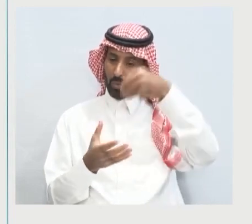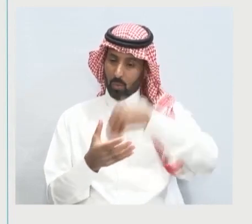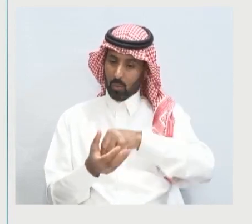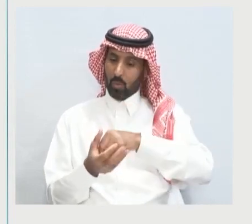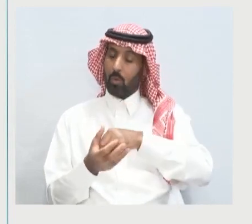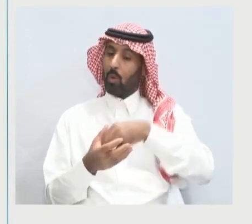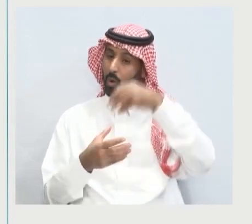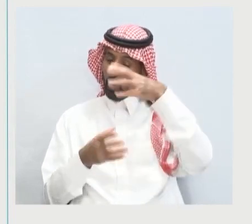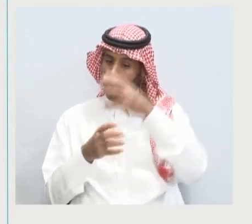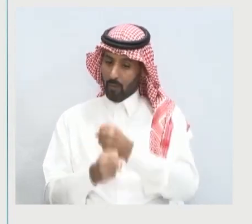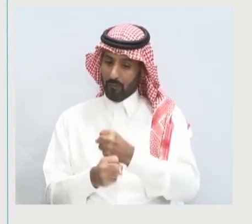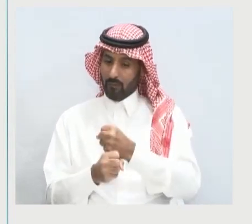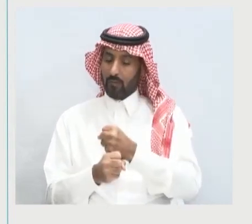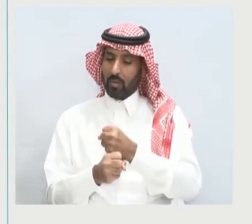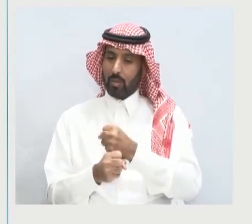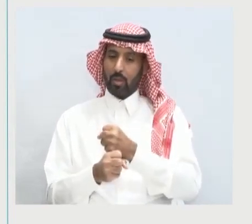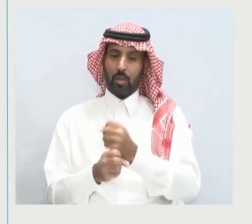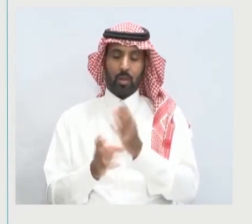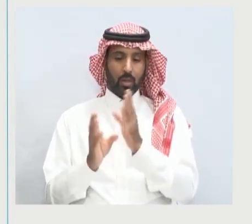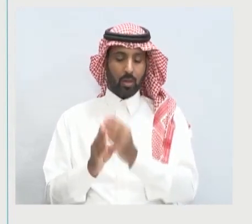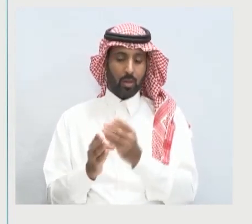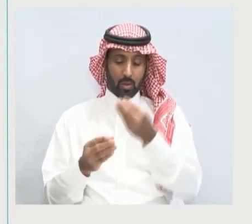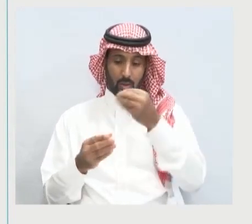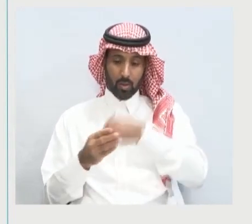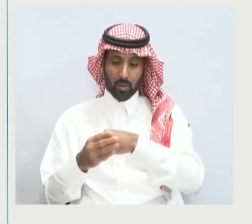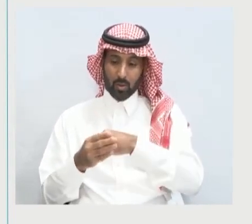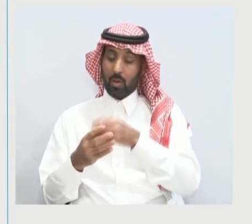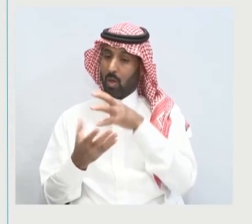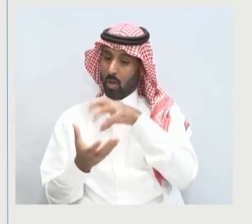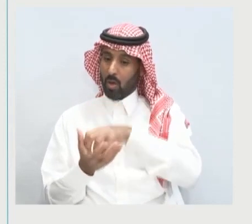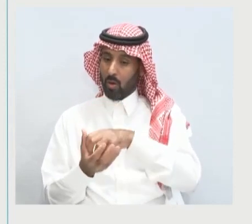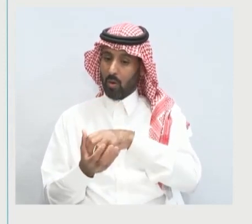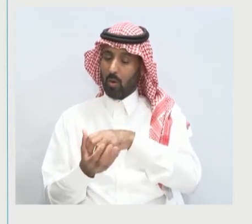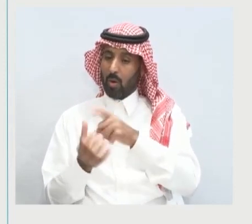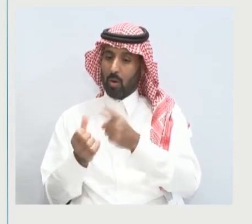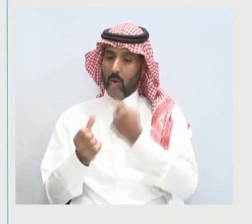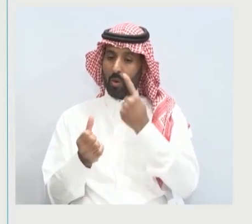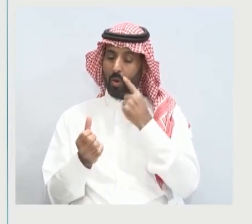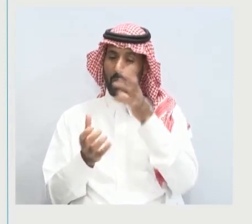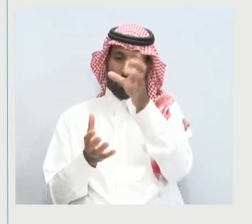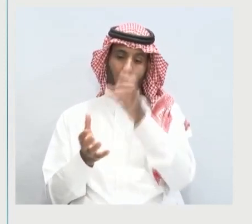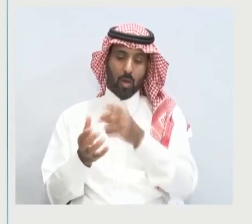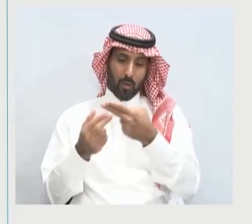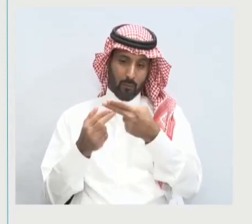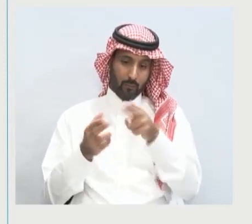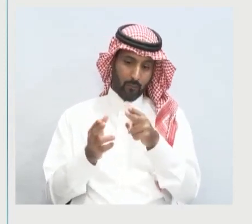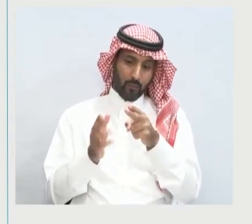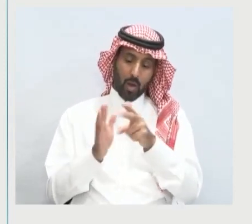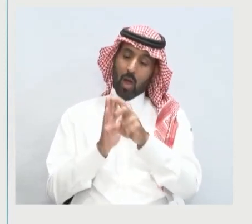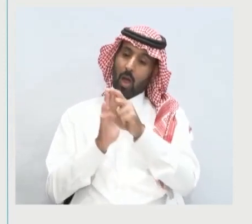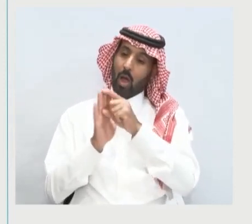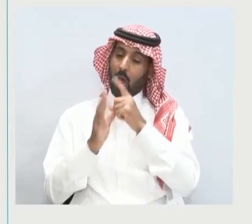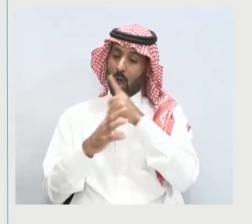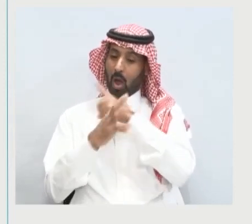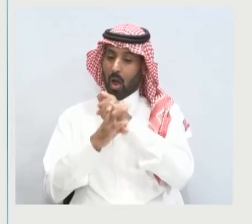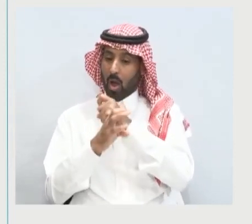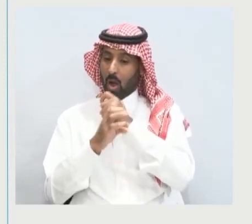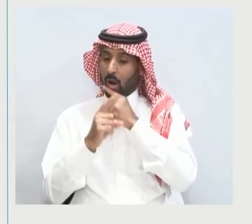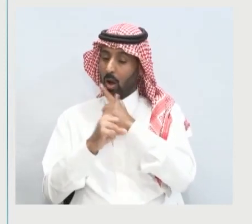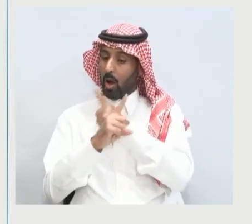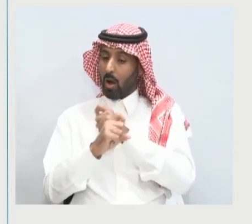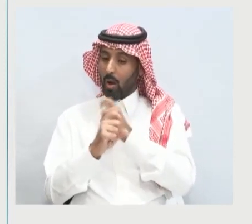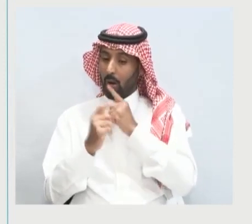يجب عليك حفظه ولحفظ المصنف اولا بعد فتح البرنامج مايكروسوفت اكسل